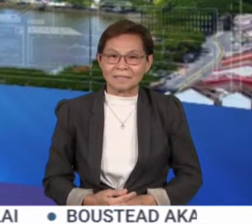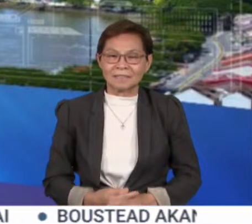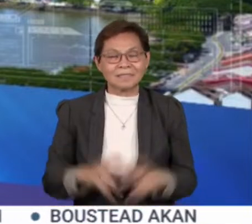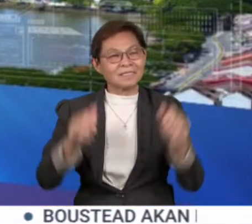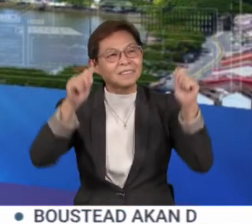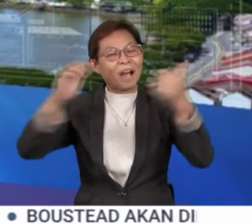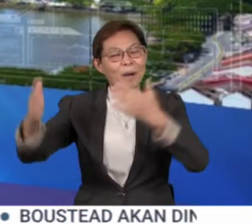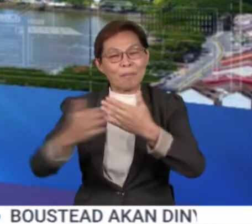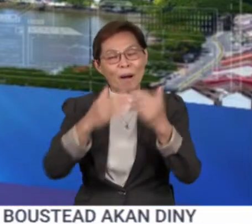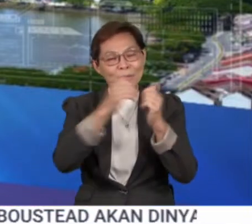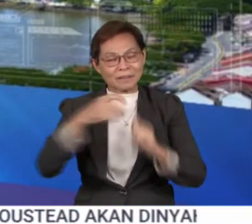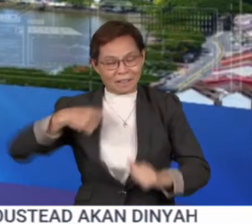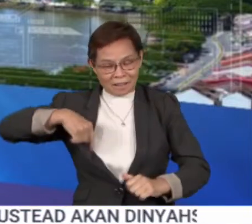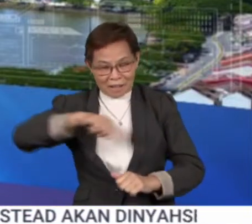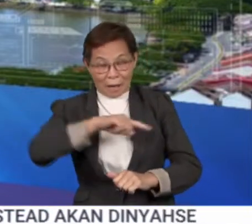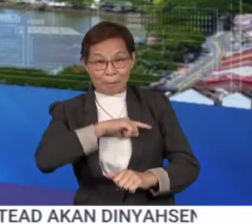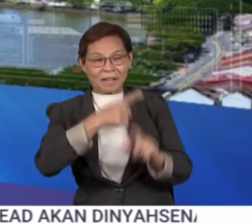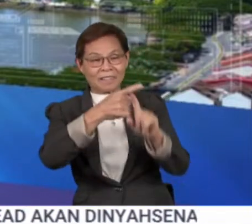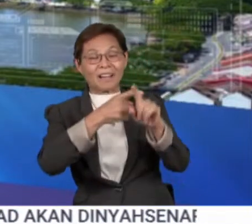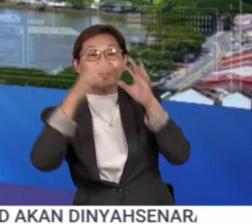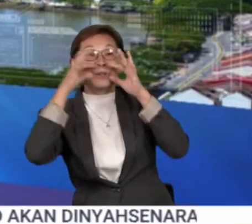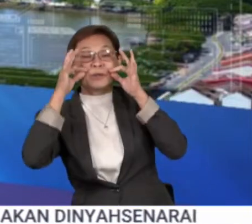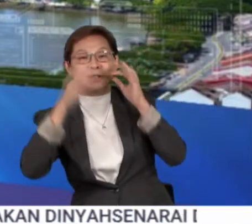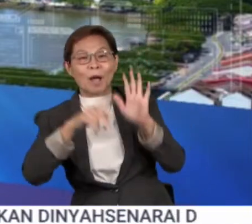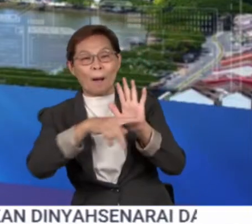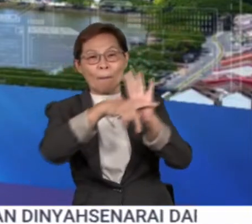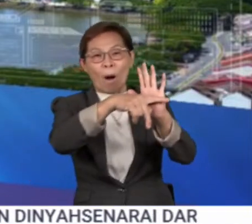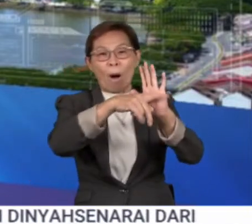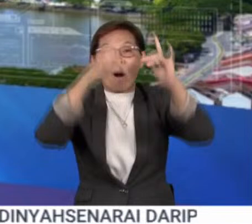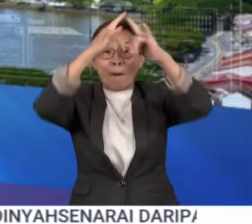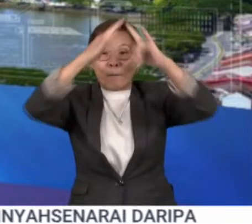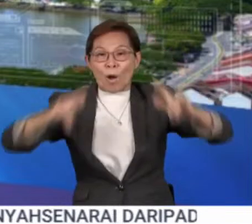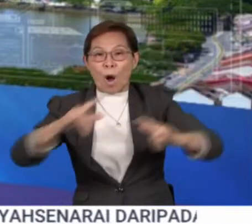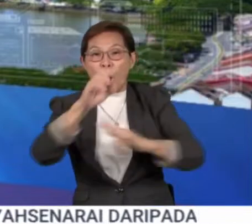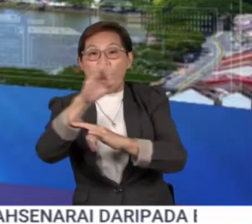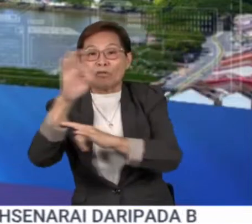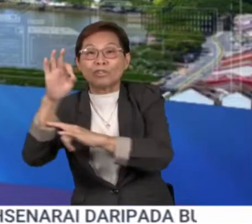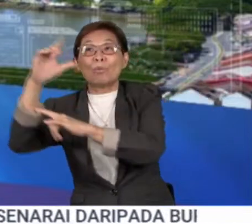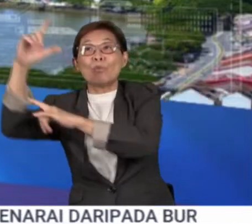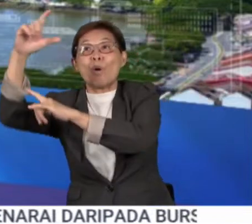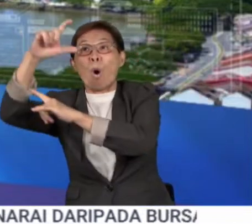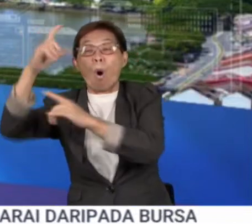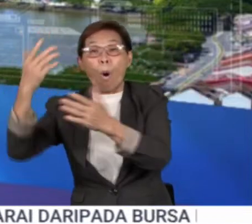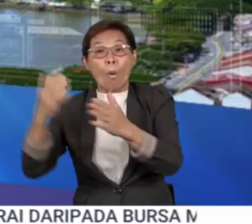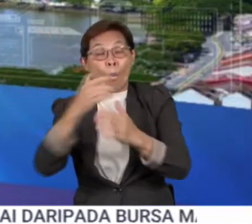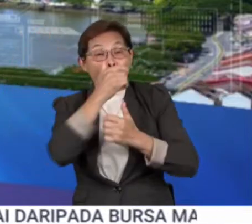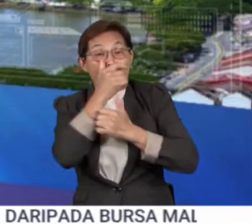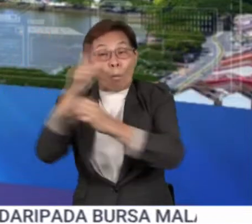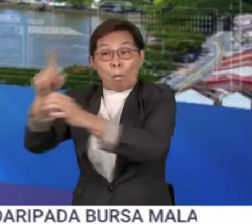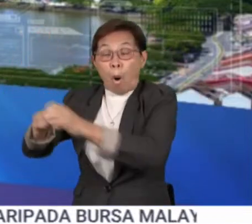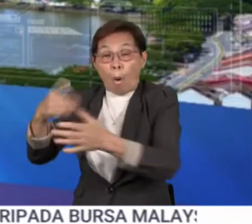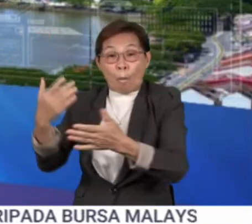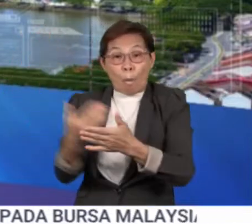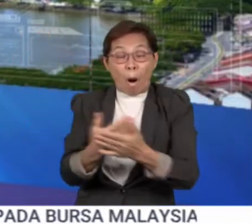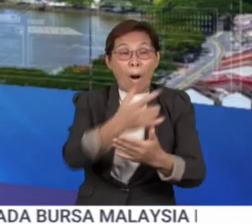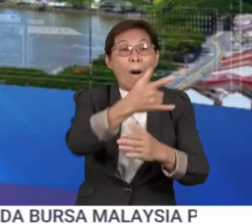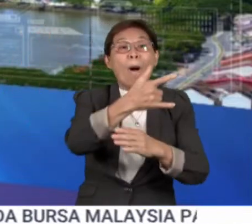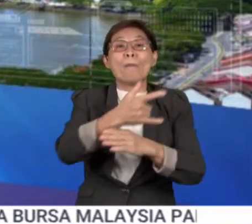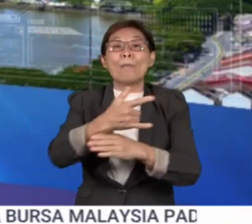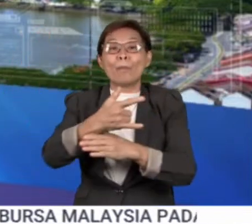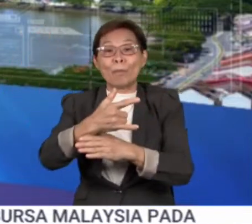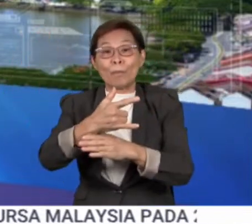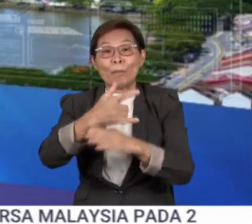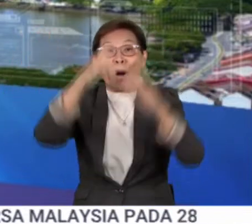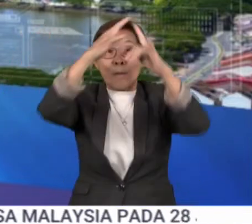Ya, kembali bersama kami dari Kuching. Pameran Museum of the Moon kini tarikan baharu di Museum Kebudayaan Borneo, Borneo